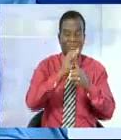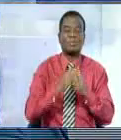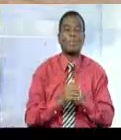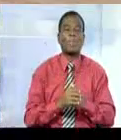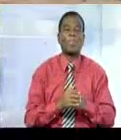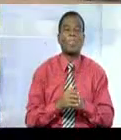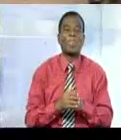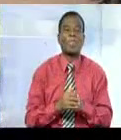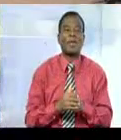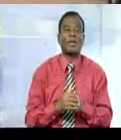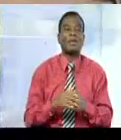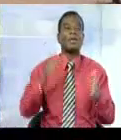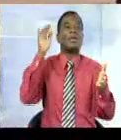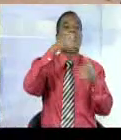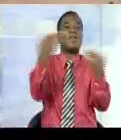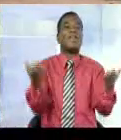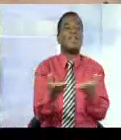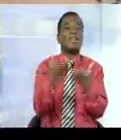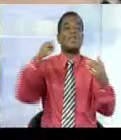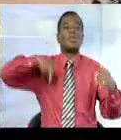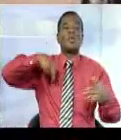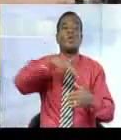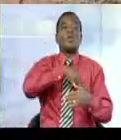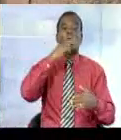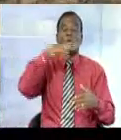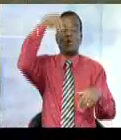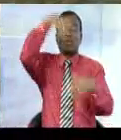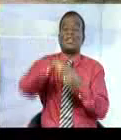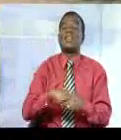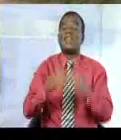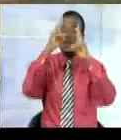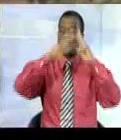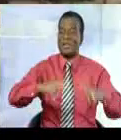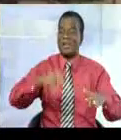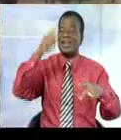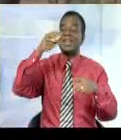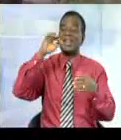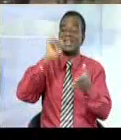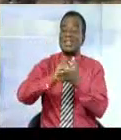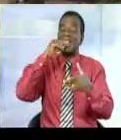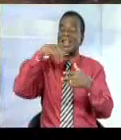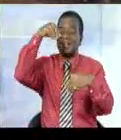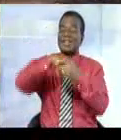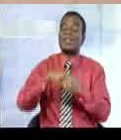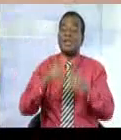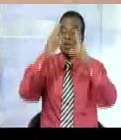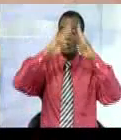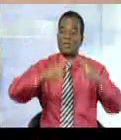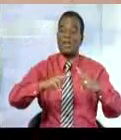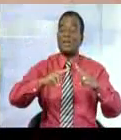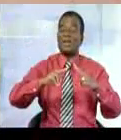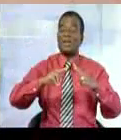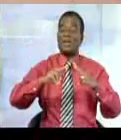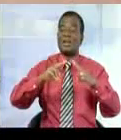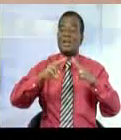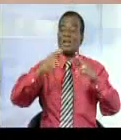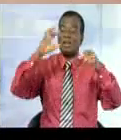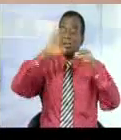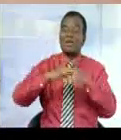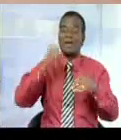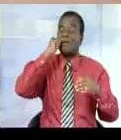Tapeyoboué. Nkrakon est un village de la sous-préfecture d'Alépé. Les populations de ce village viennent de recevoir dans la